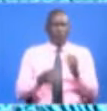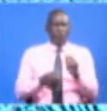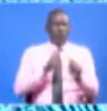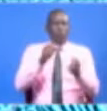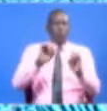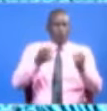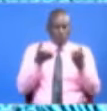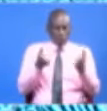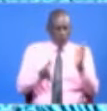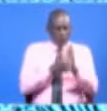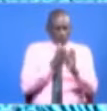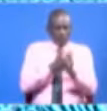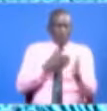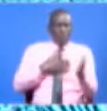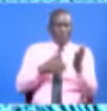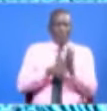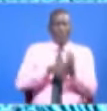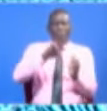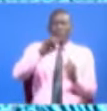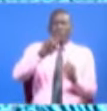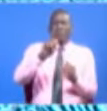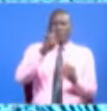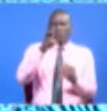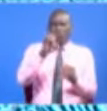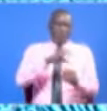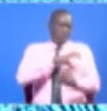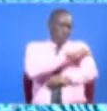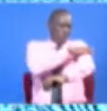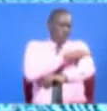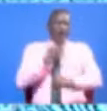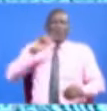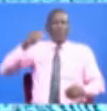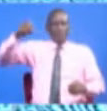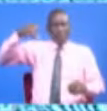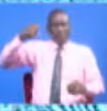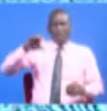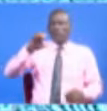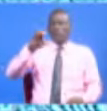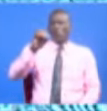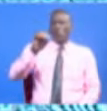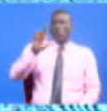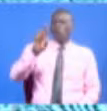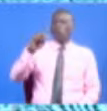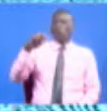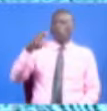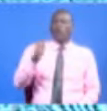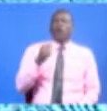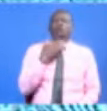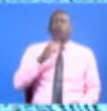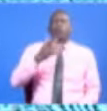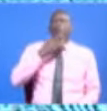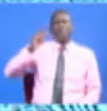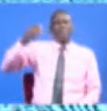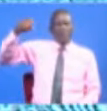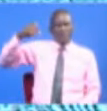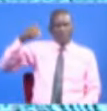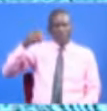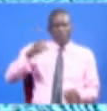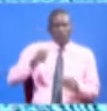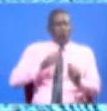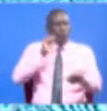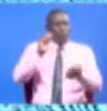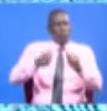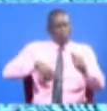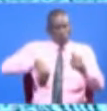De haraka upesi niite Joshua Makori, nahodha wa Harambee Stars Michael Engineer Olunga anatamani sana Stars ingechezea mitanange yake ya